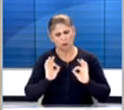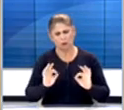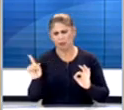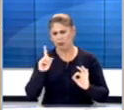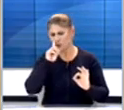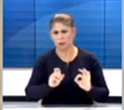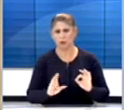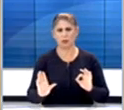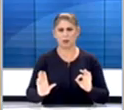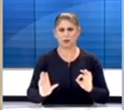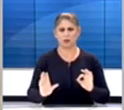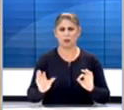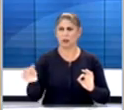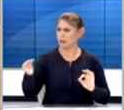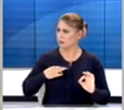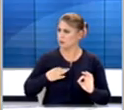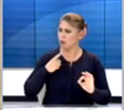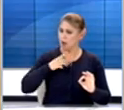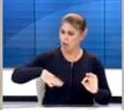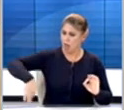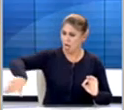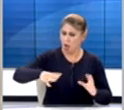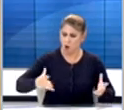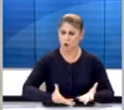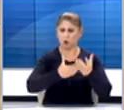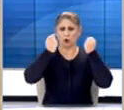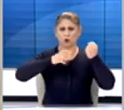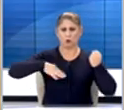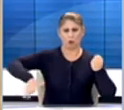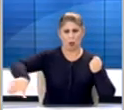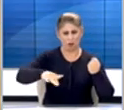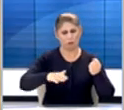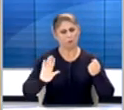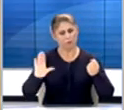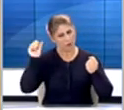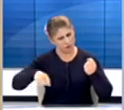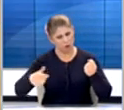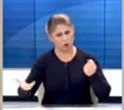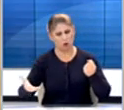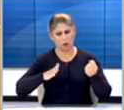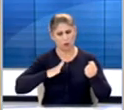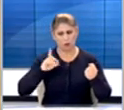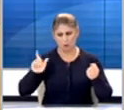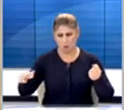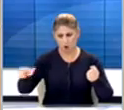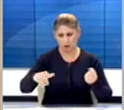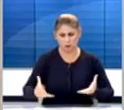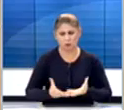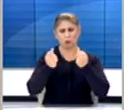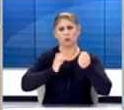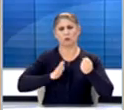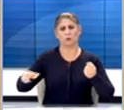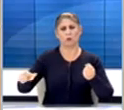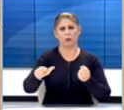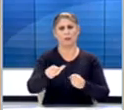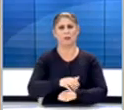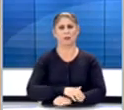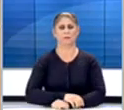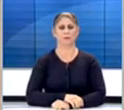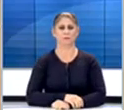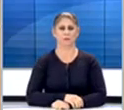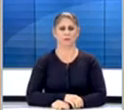υποχρέωση. Είπατε, πώς το είπατε, ο λαός σώζει το λαό. Έτσι δεν το είπατε? Ναι, συμφωνώ. Και οι πολίτες σώζουν τους πολίτες με αυτή τη λογική.